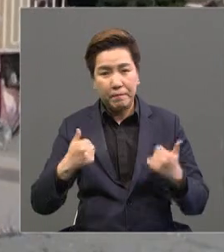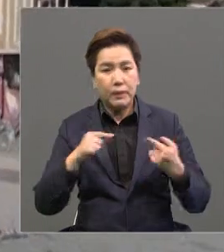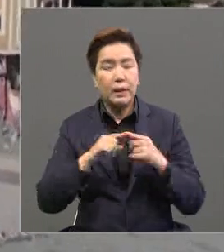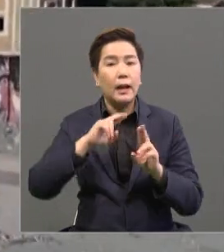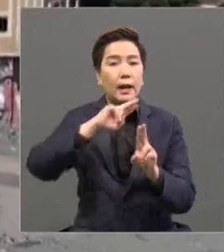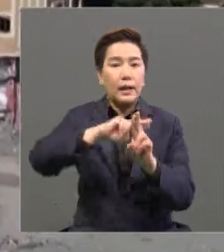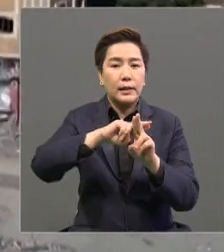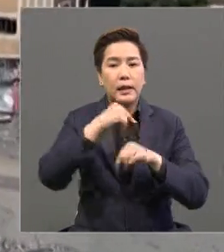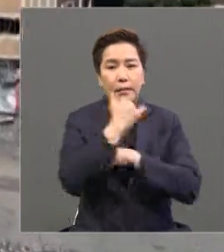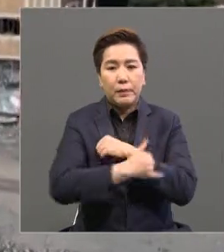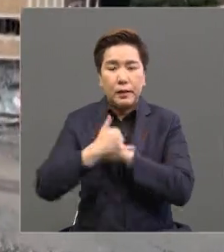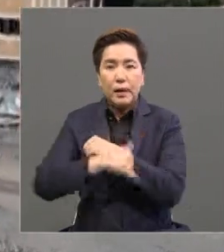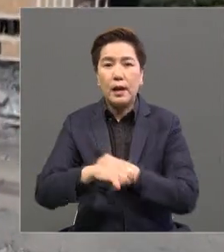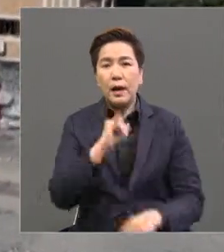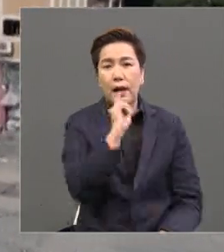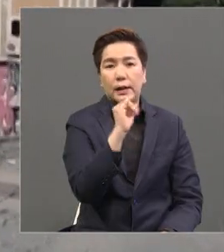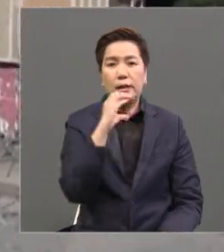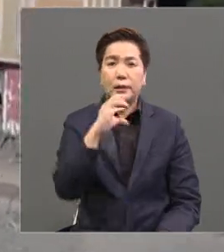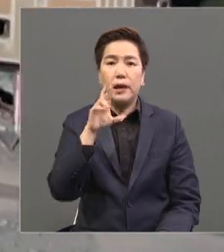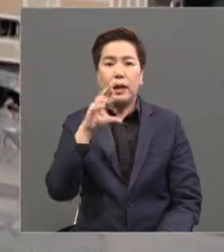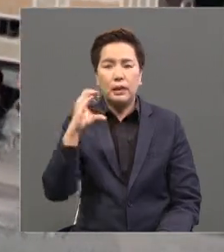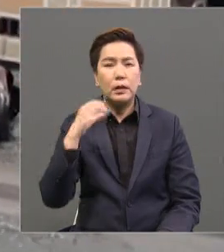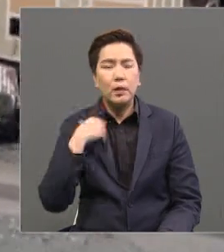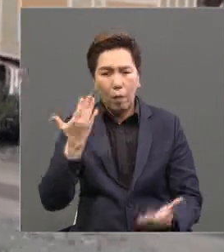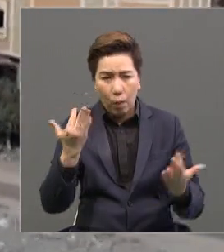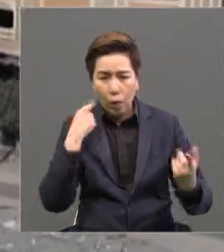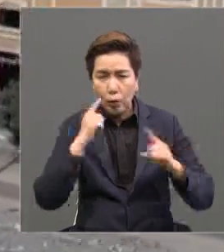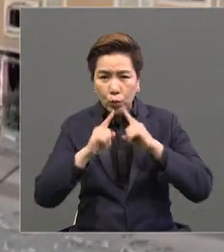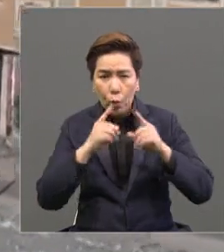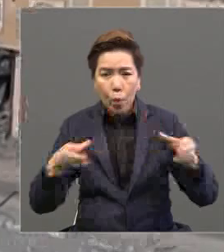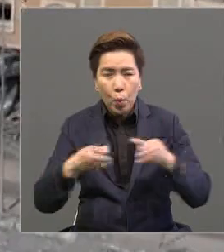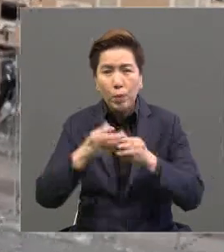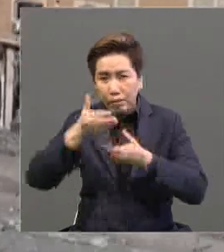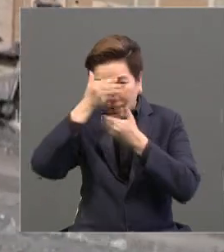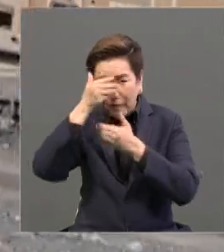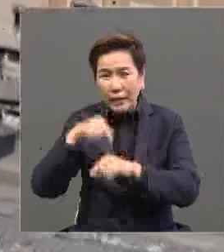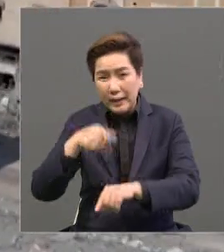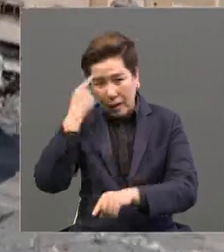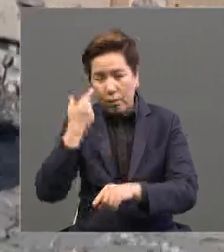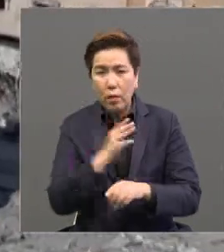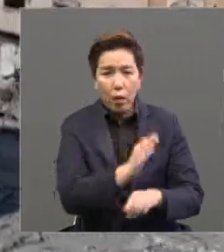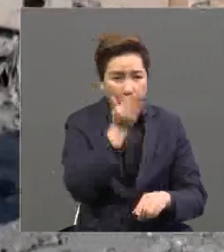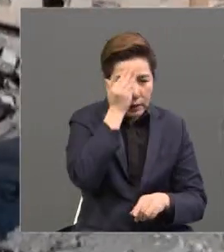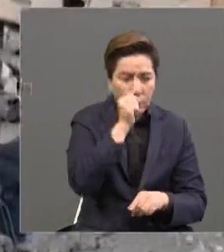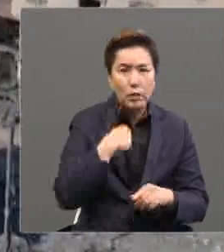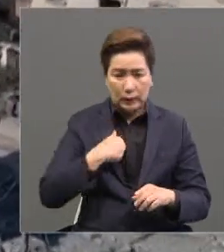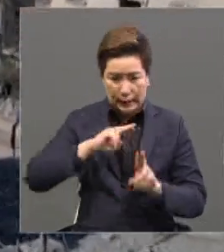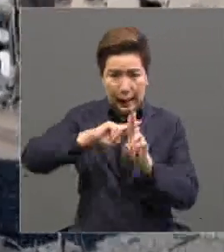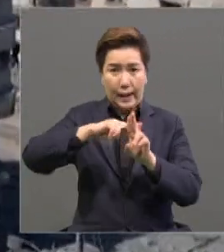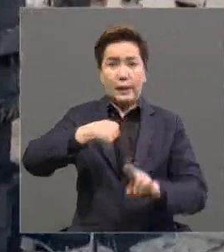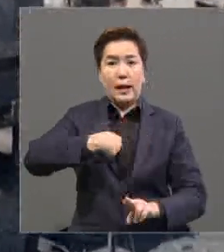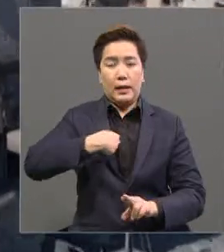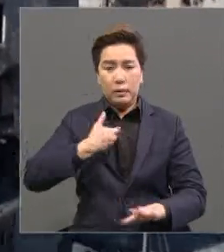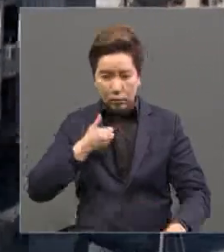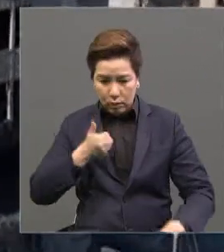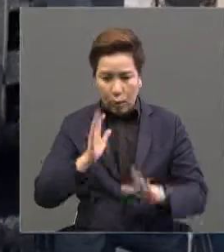กาชาตระหว่างประเทศหรือ icrcกำลังอยู่ระหว่างการติดต่อกับกลุ่มฮามาสและอิสราเอลเพื่อพยายามที่จะเจรจา